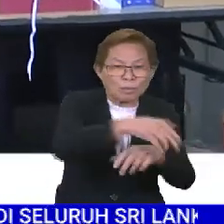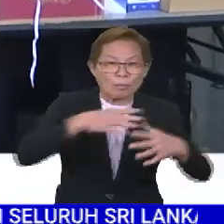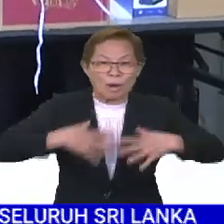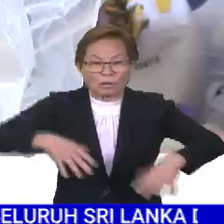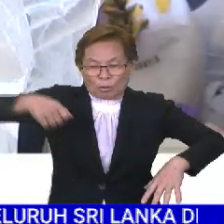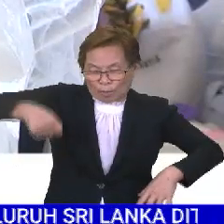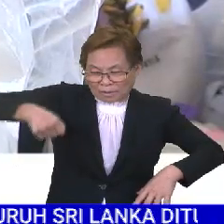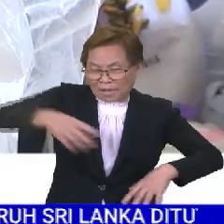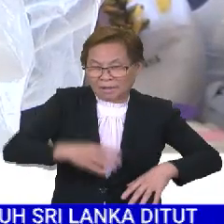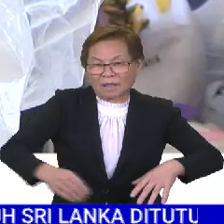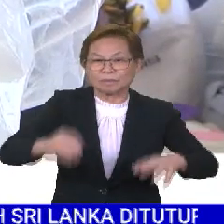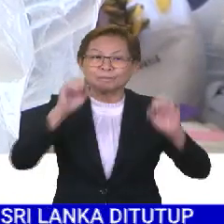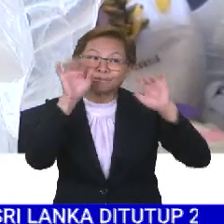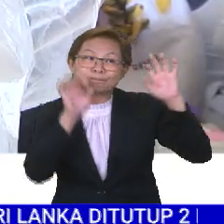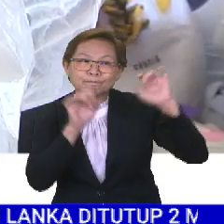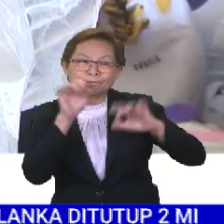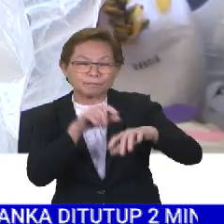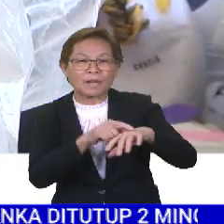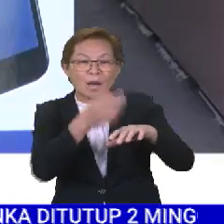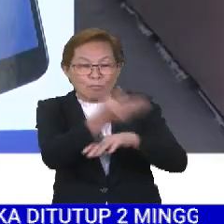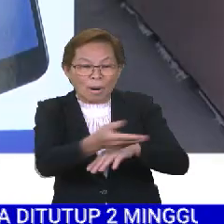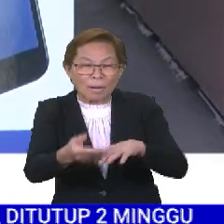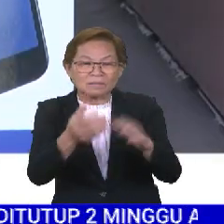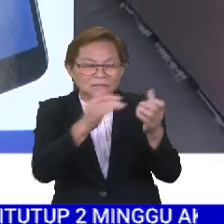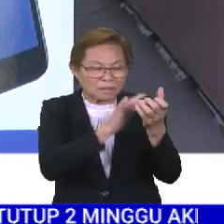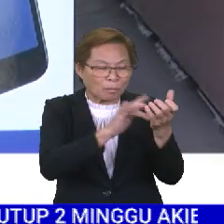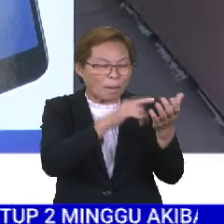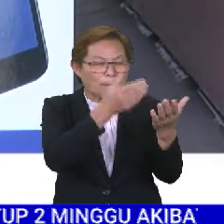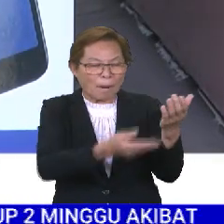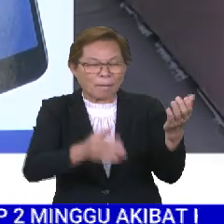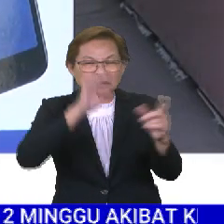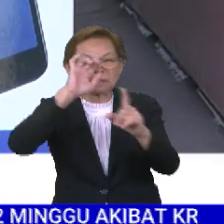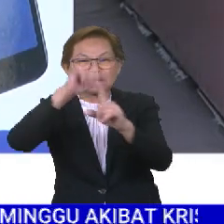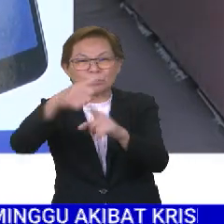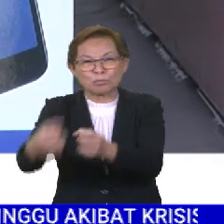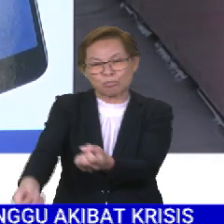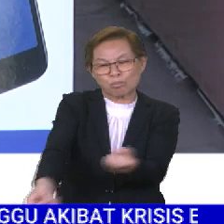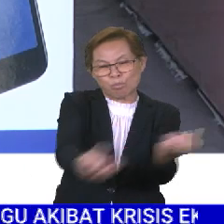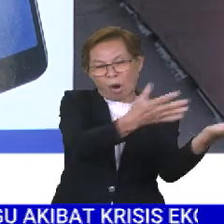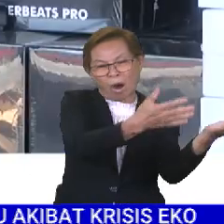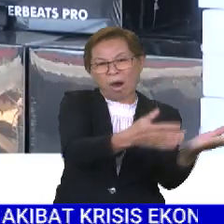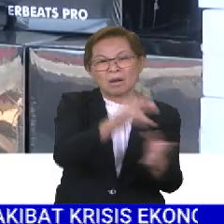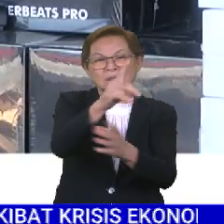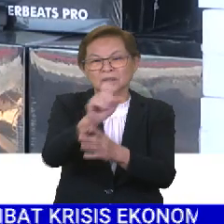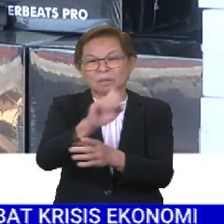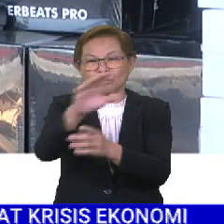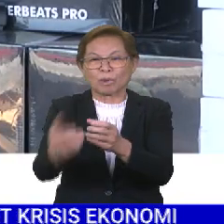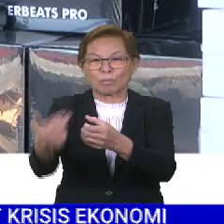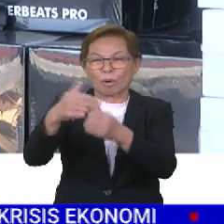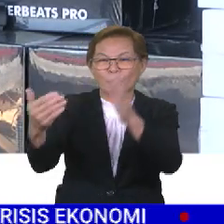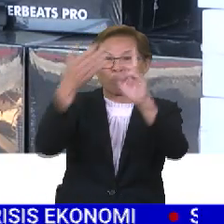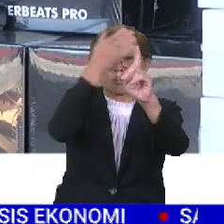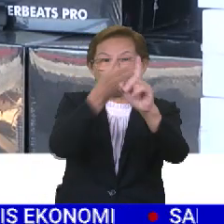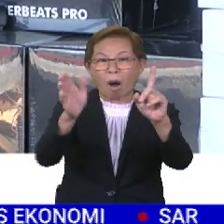tangan dan aksesori telefon bimbit antara barangan tiruan yang dilupuskan. Kes melibatkan pelanggaran